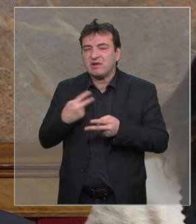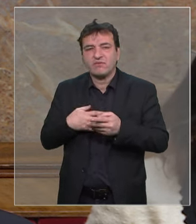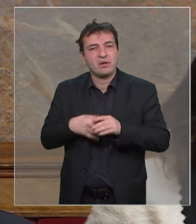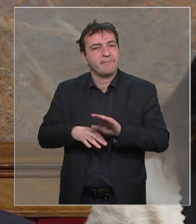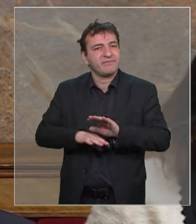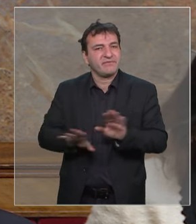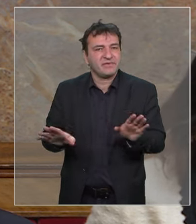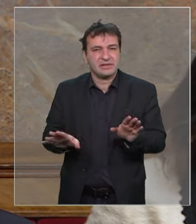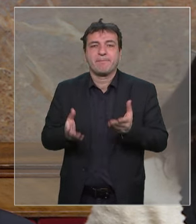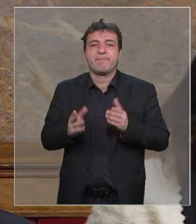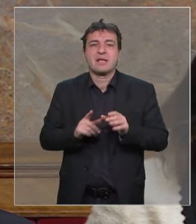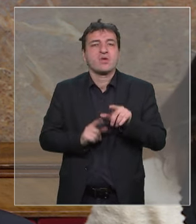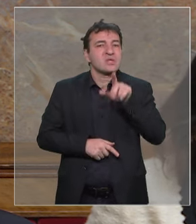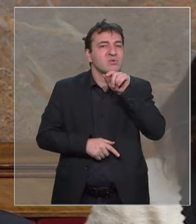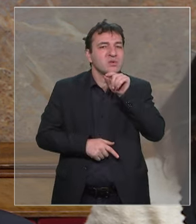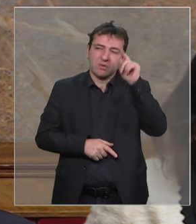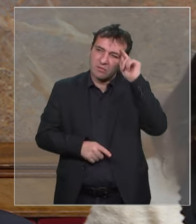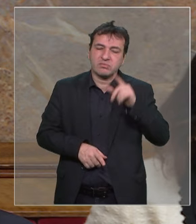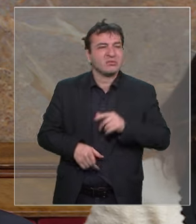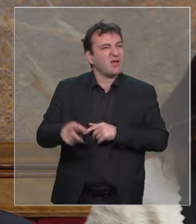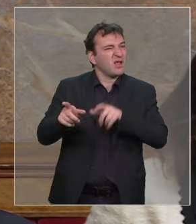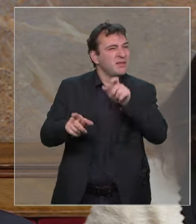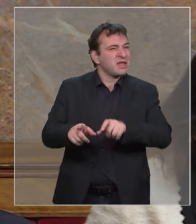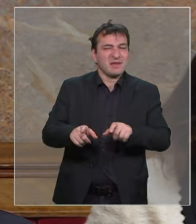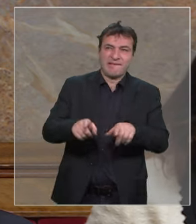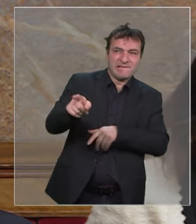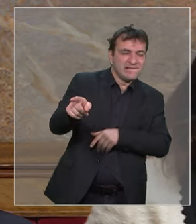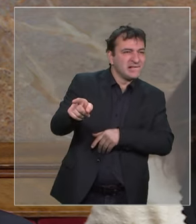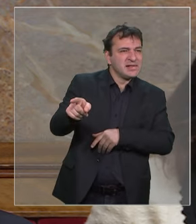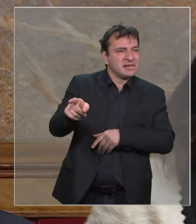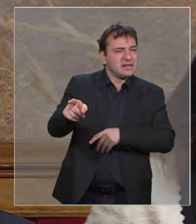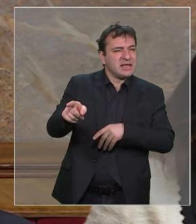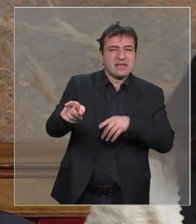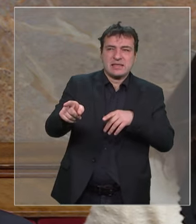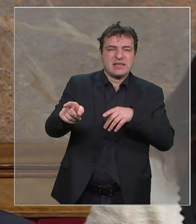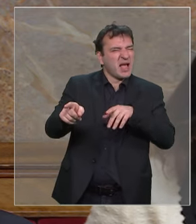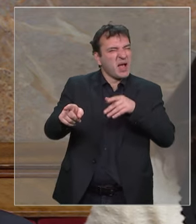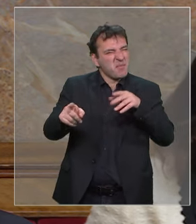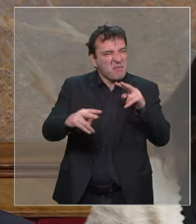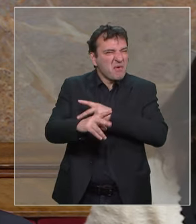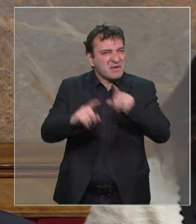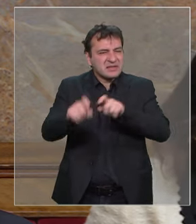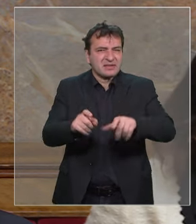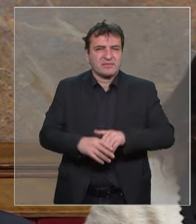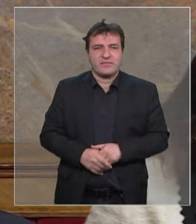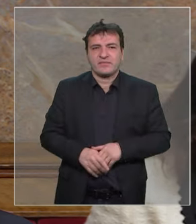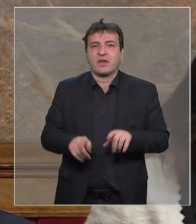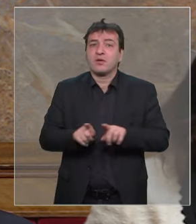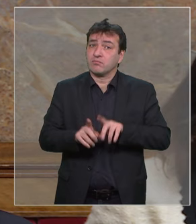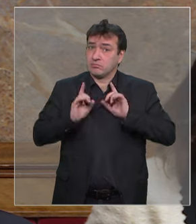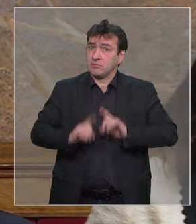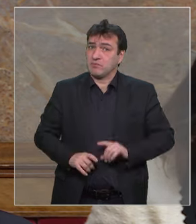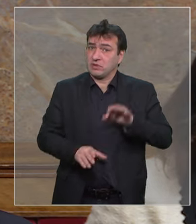qui nous déplaisent, pour désigner à la vindicte populaire les journalistes qui posent les mauvaises questions, tout comme les députés qui votent